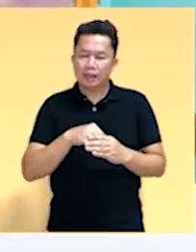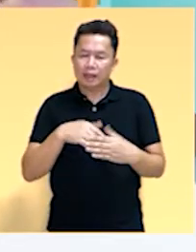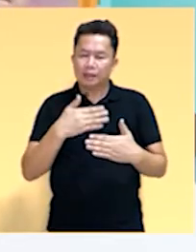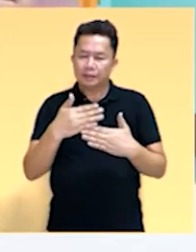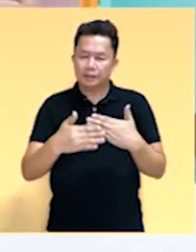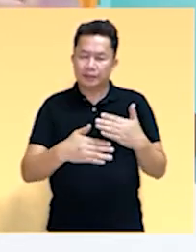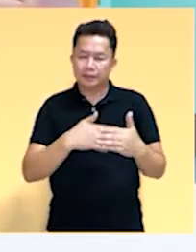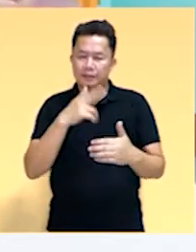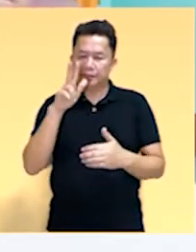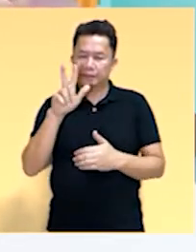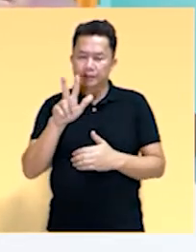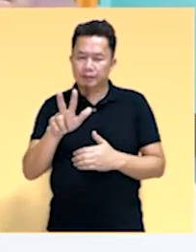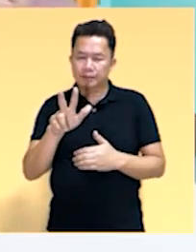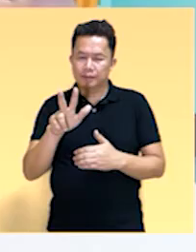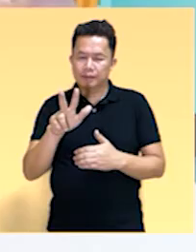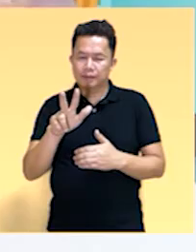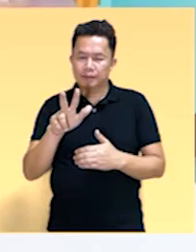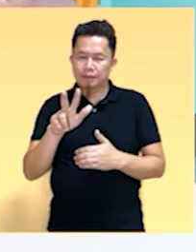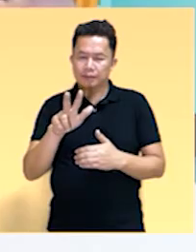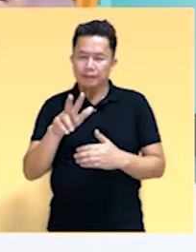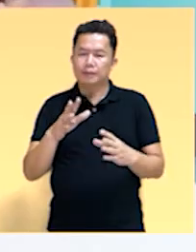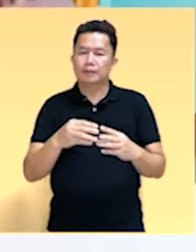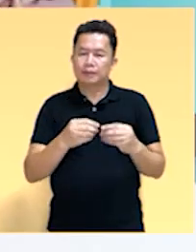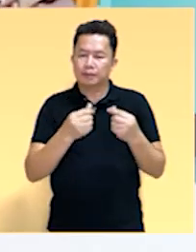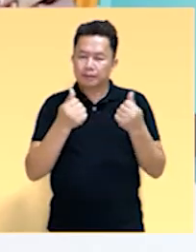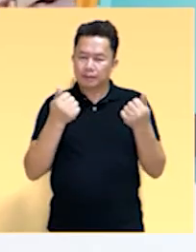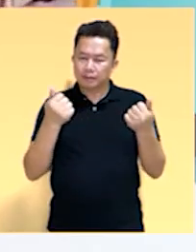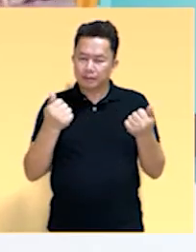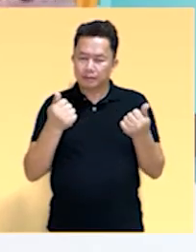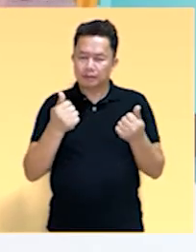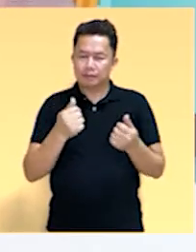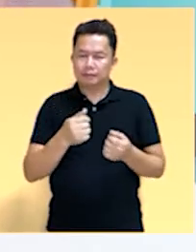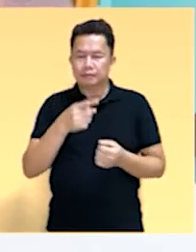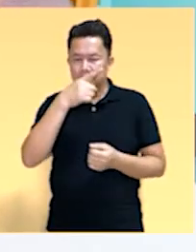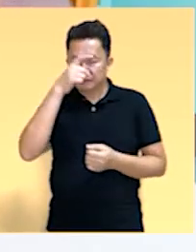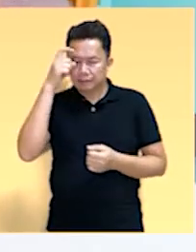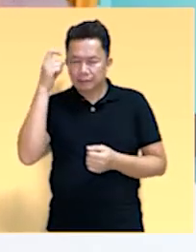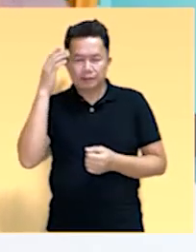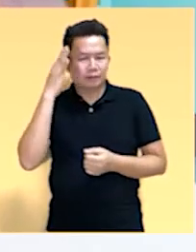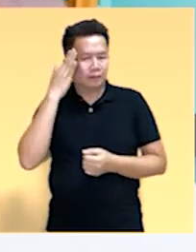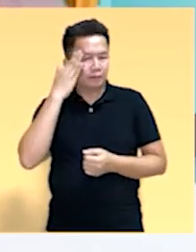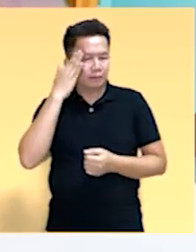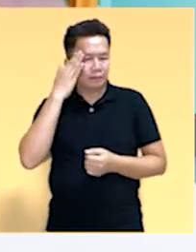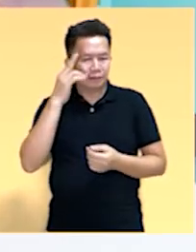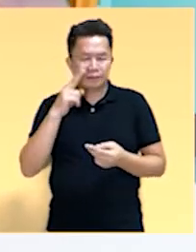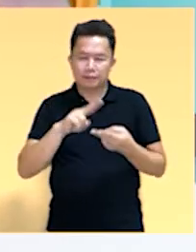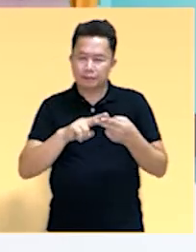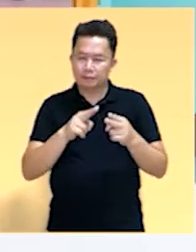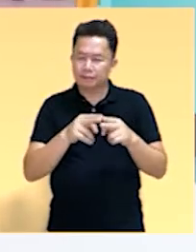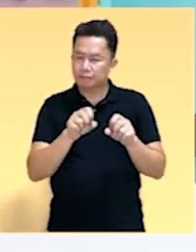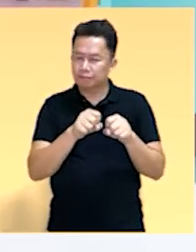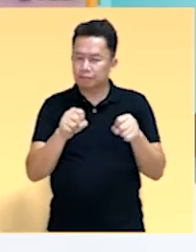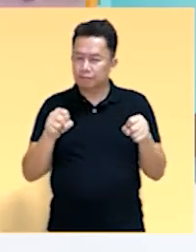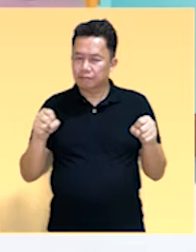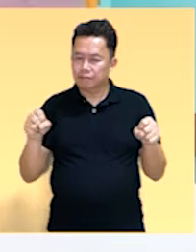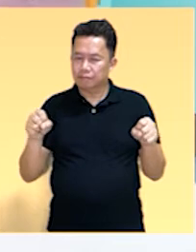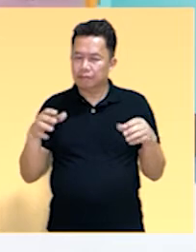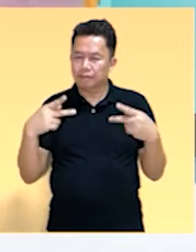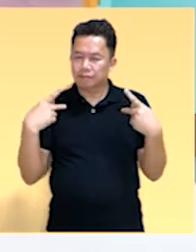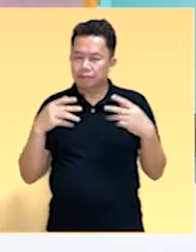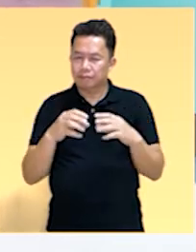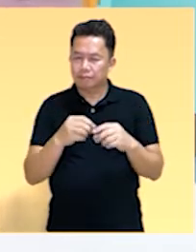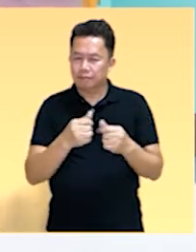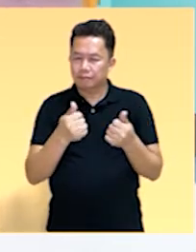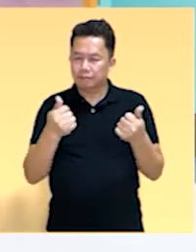Nasa step 3 na tayo mga bata, ang solve. Dahil alam na ang number sentence,